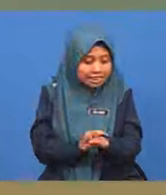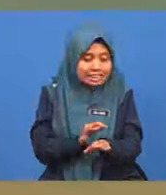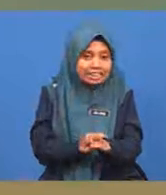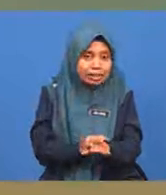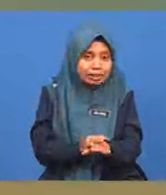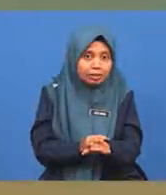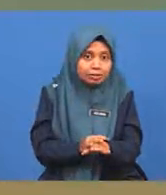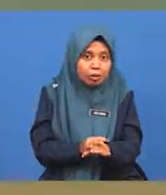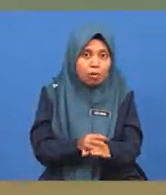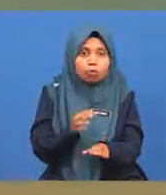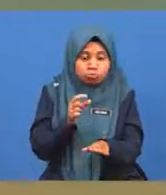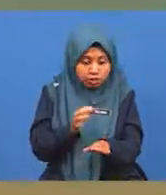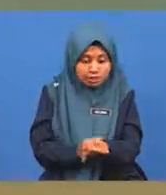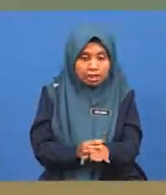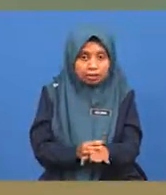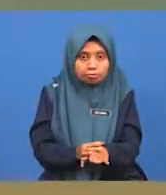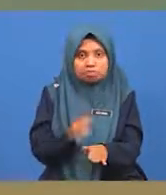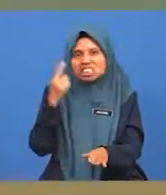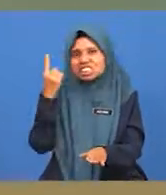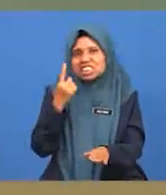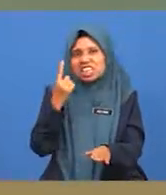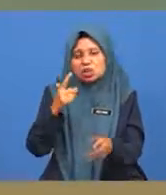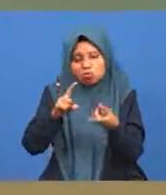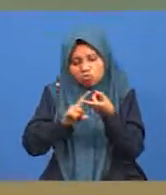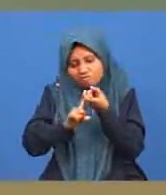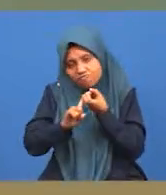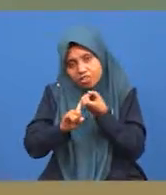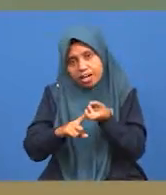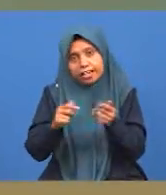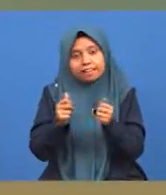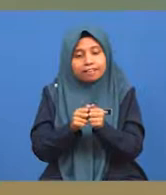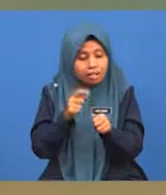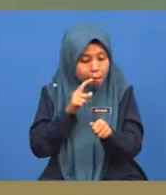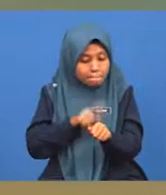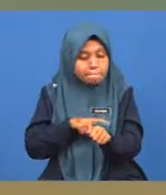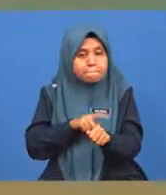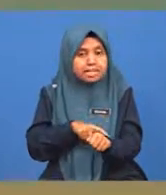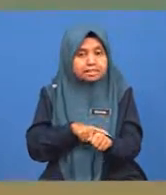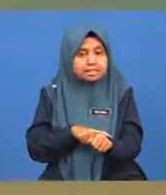Murid-murid, jam selalu dikaitkan dengan masa.